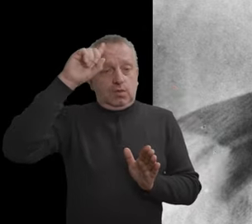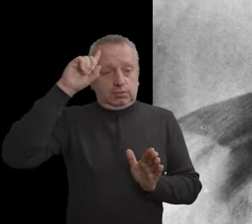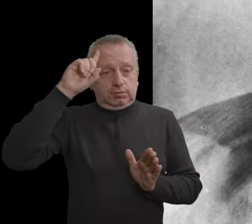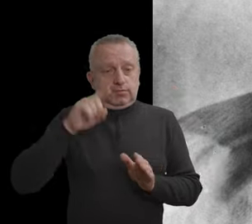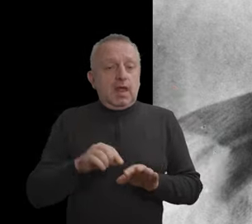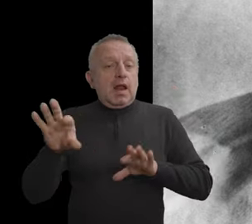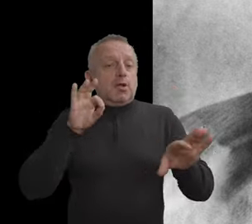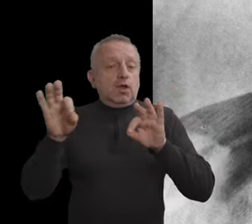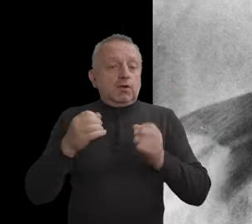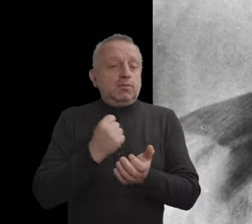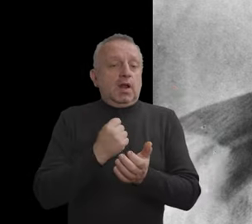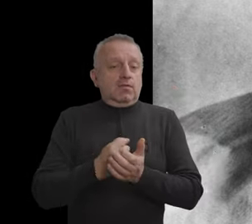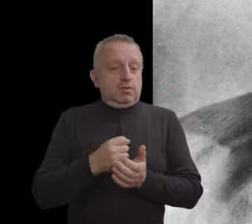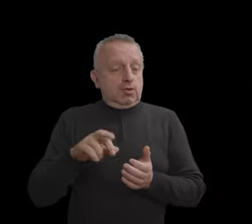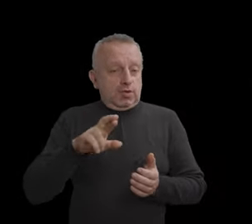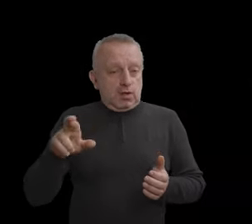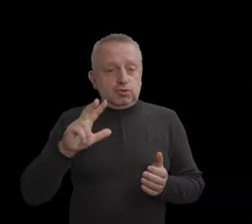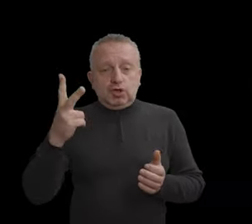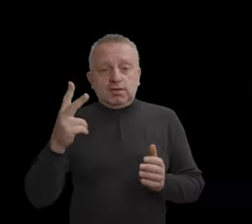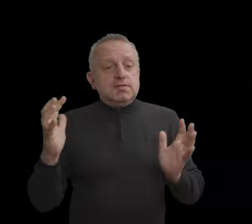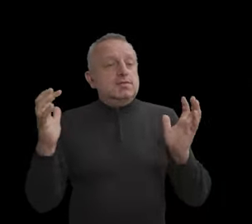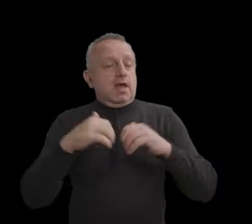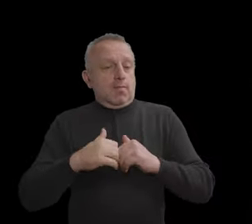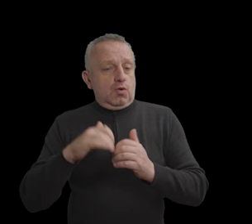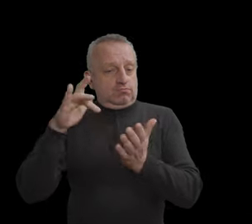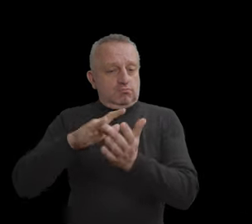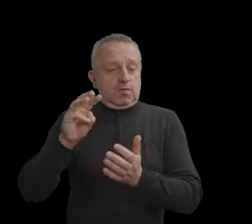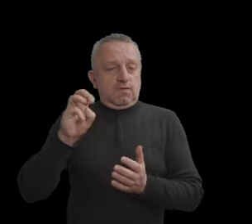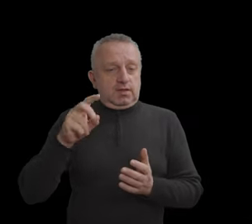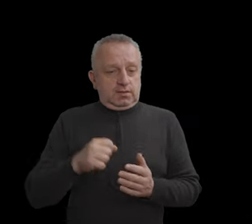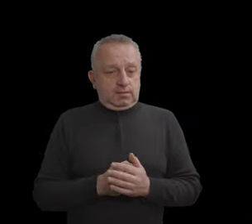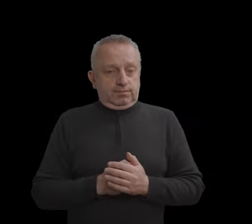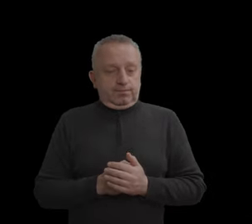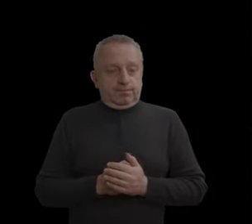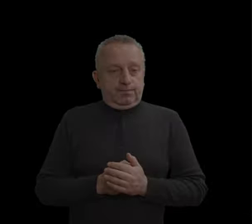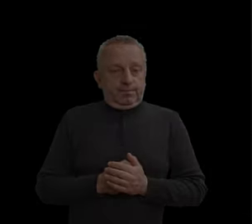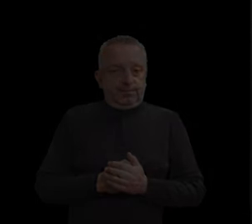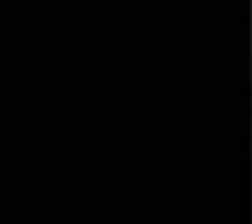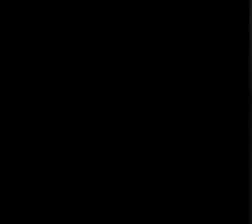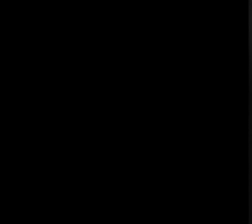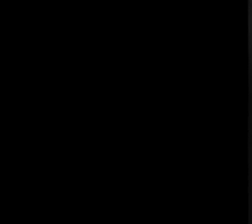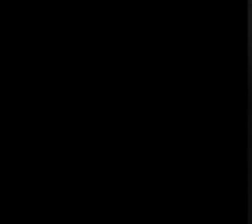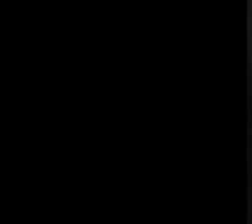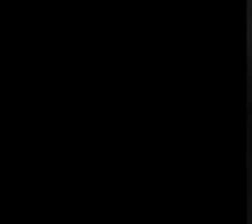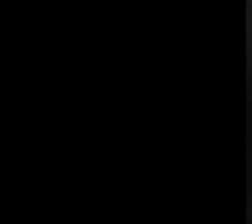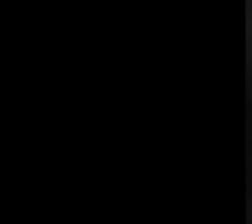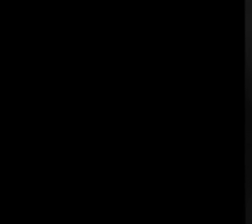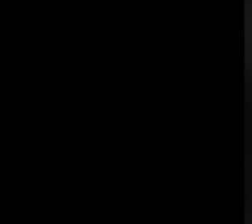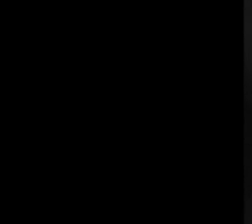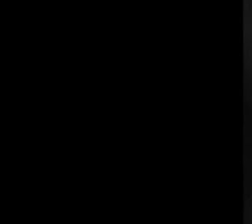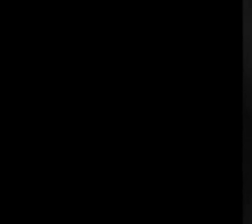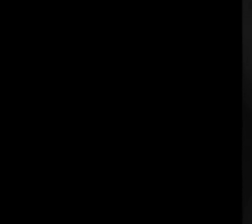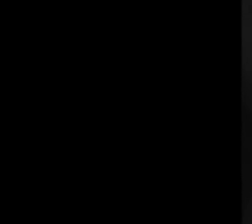Leonem XIII oraz z Piusem X, który mianował go osobistym szambelanem do spraw Polaków w trzech zaborach. Na